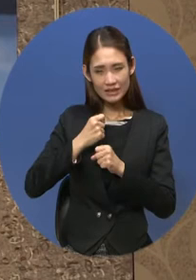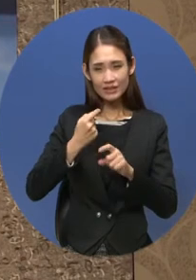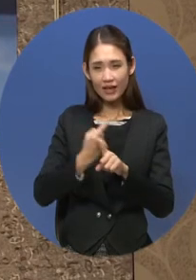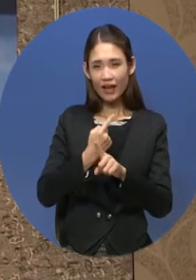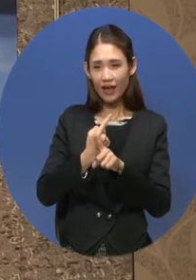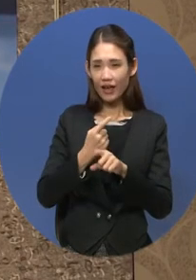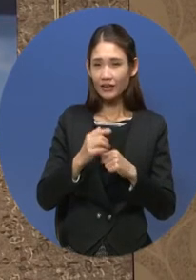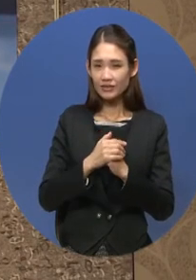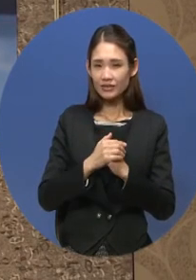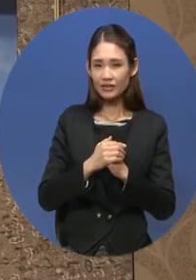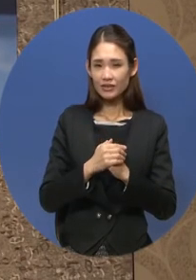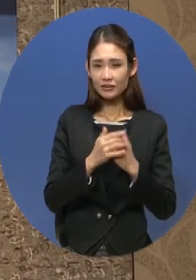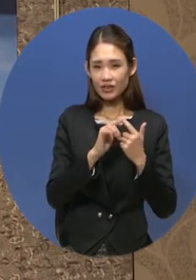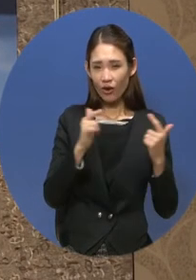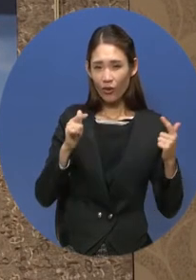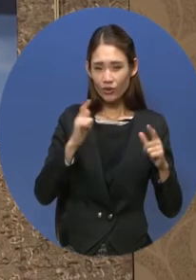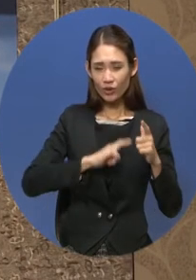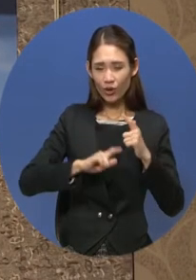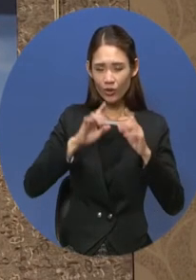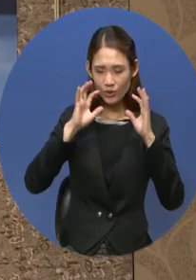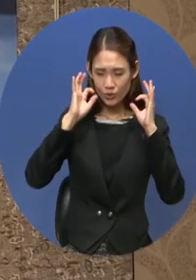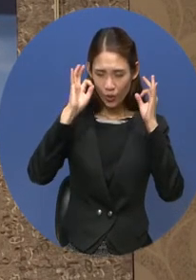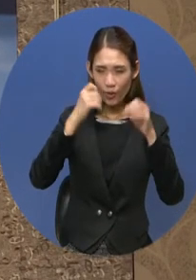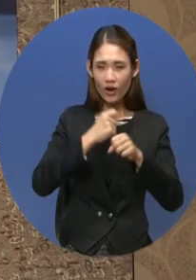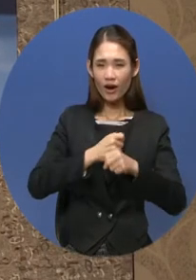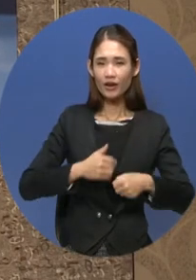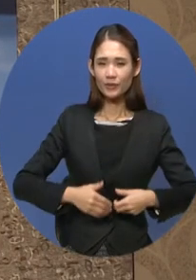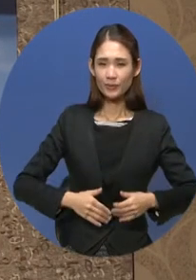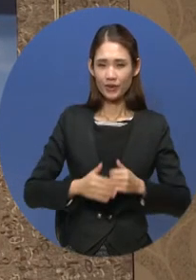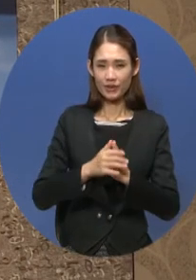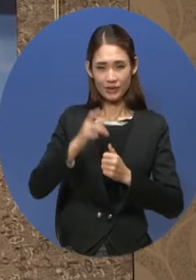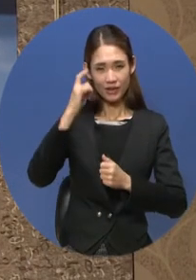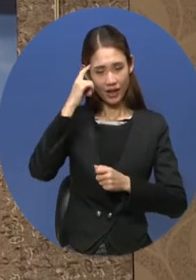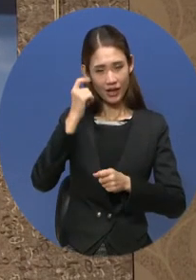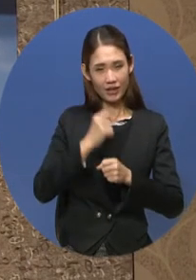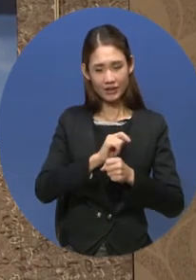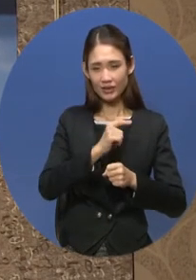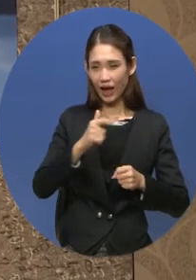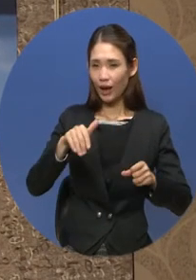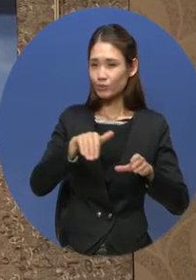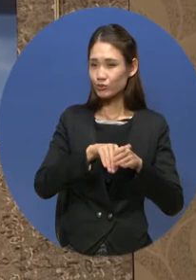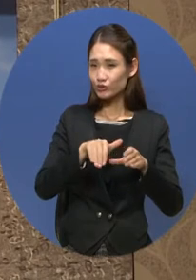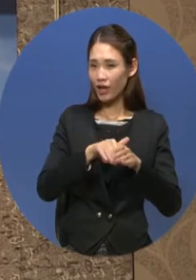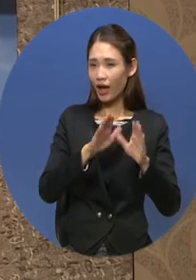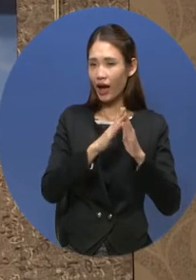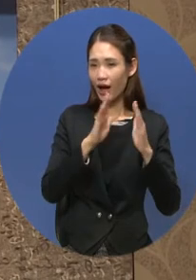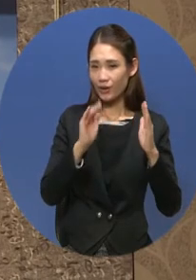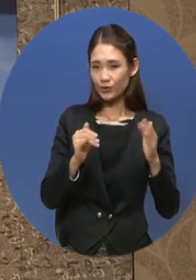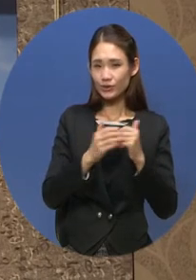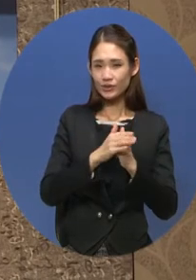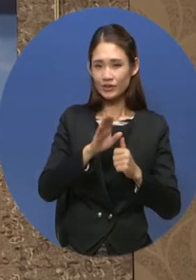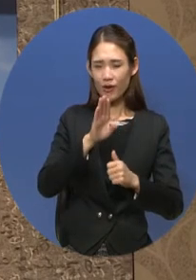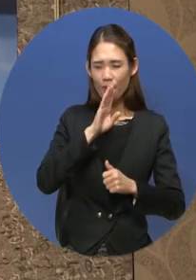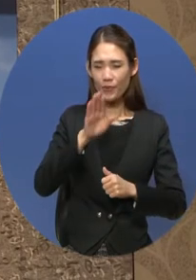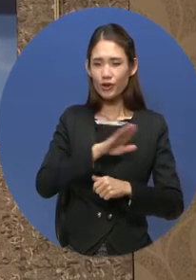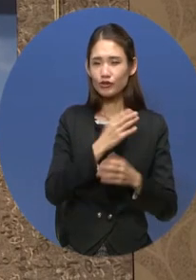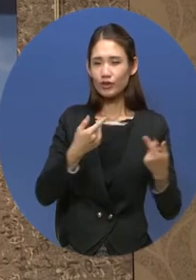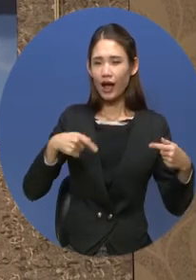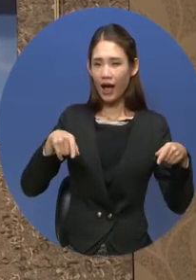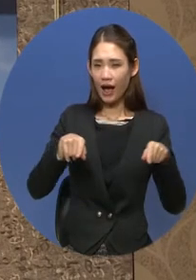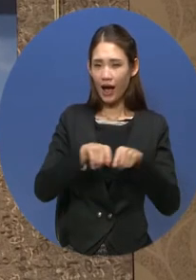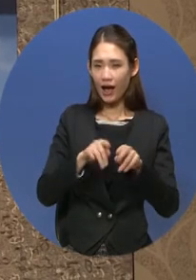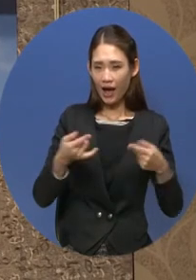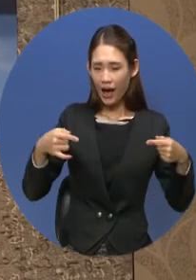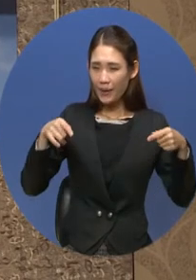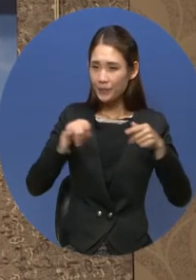개선이라든가, 이런 것들을 좀더 노력을 해야겠구나 생각을 해서 다문화 가족들이 정말 우리와 함께